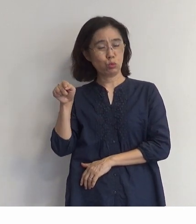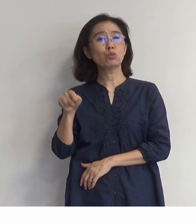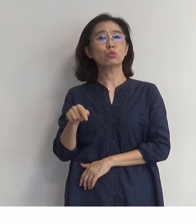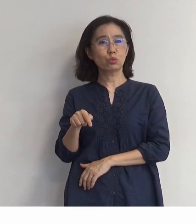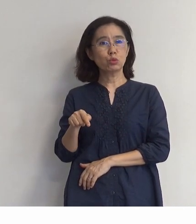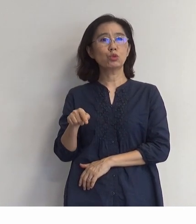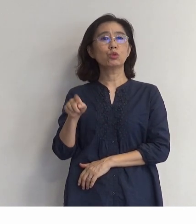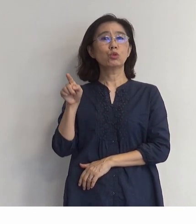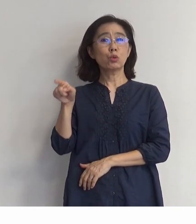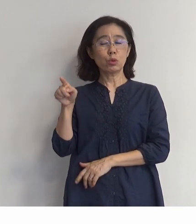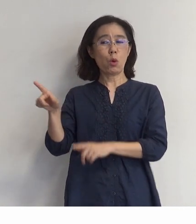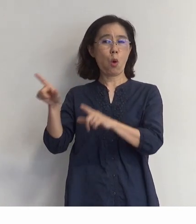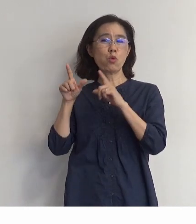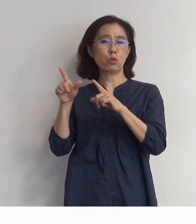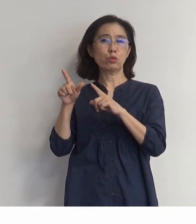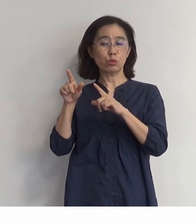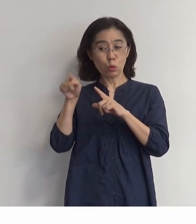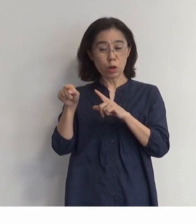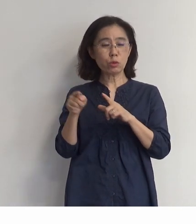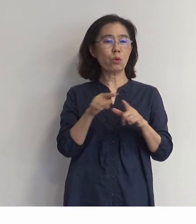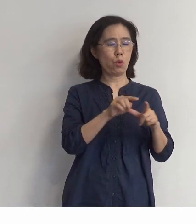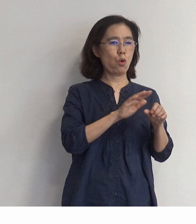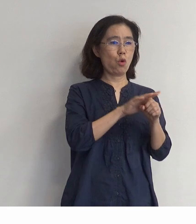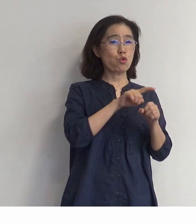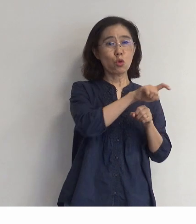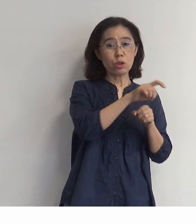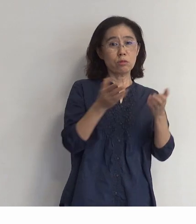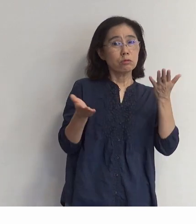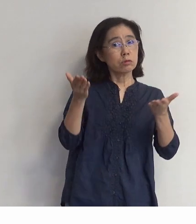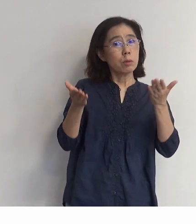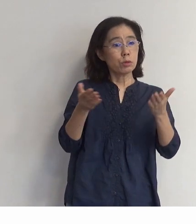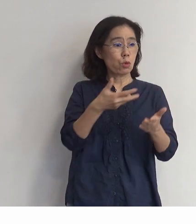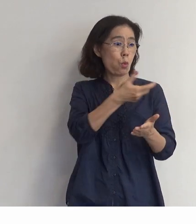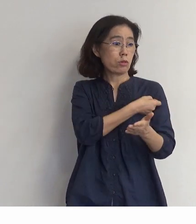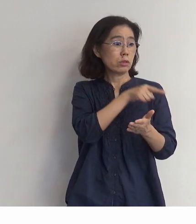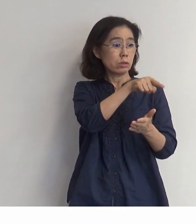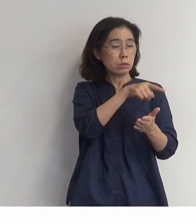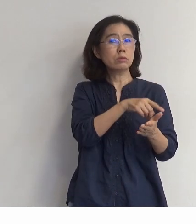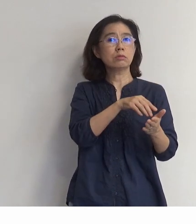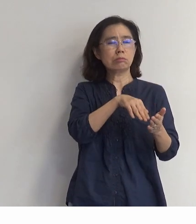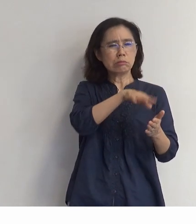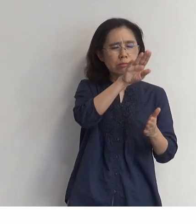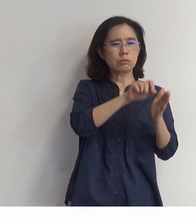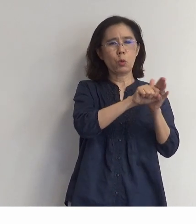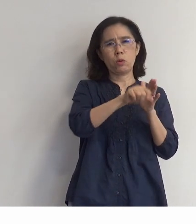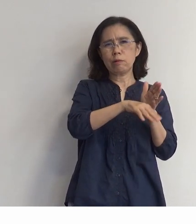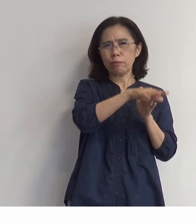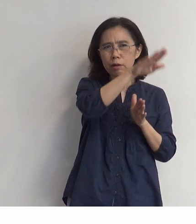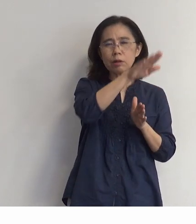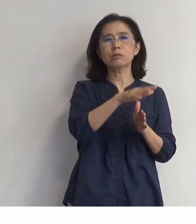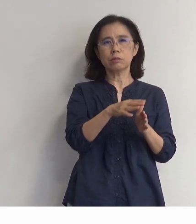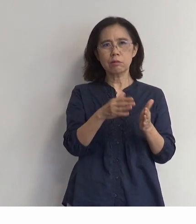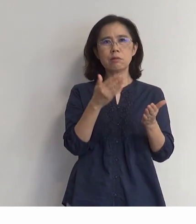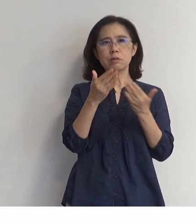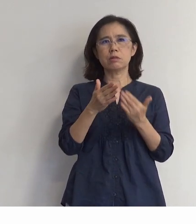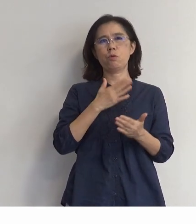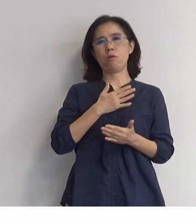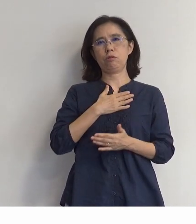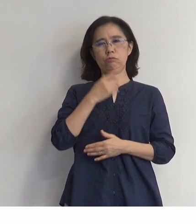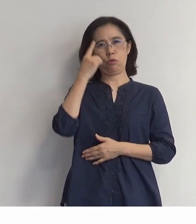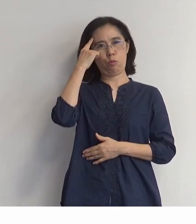60% と報告されているのと比較すると、新型コロナワクチンの効果が高いことをお分かりいただけると思います